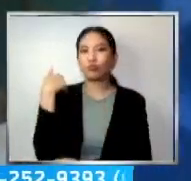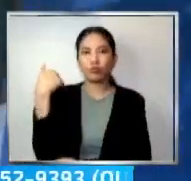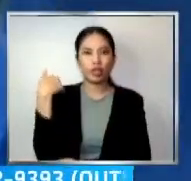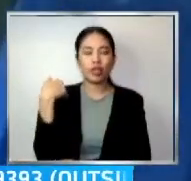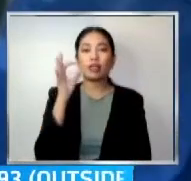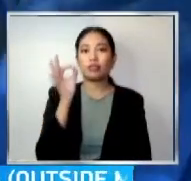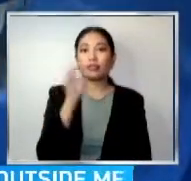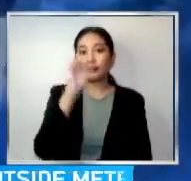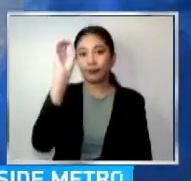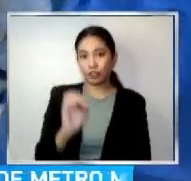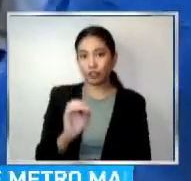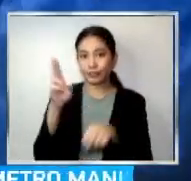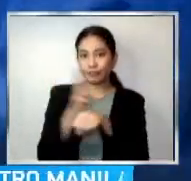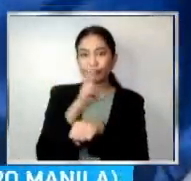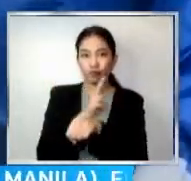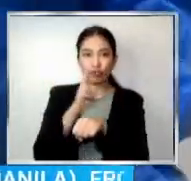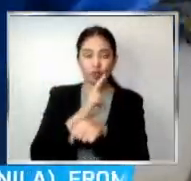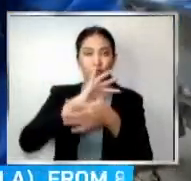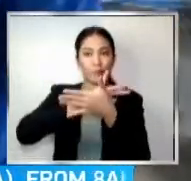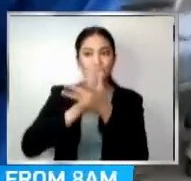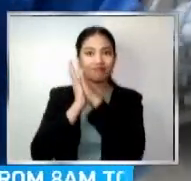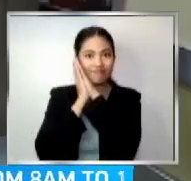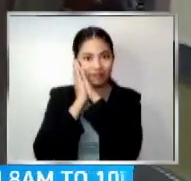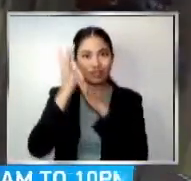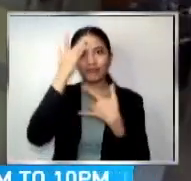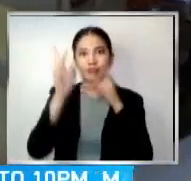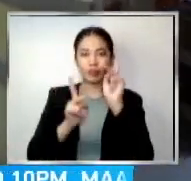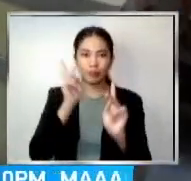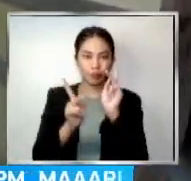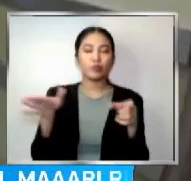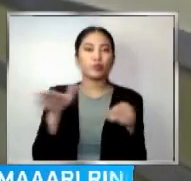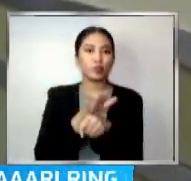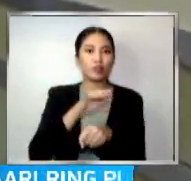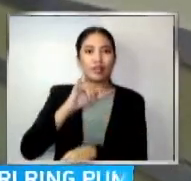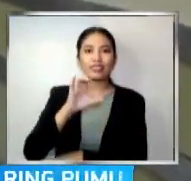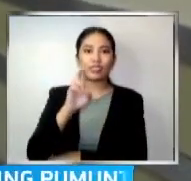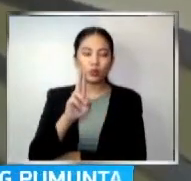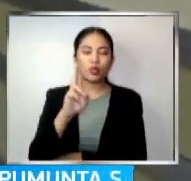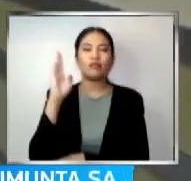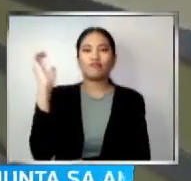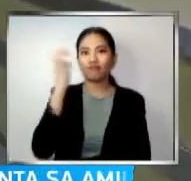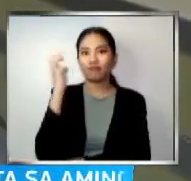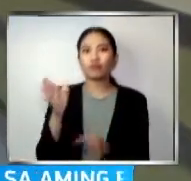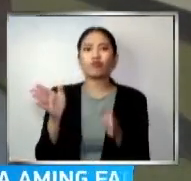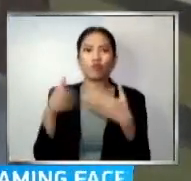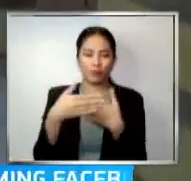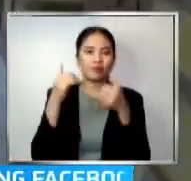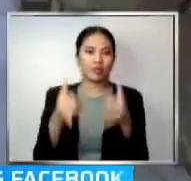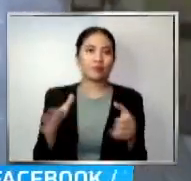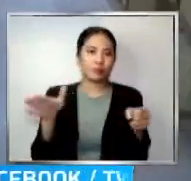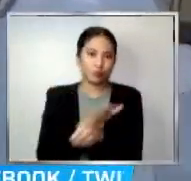kanilang COVID-dedicated beds. Puno pa rin ang ICU at ER. Nasa 80 pasyente ang naka-waitlist sa charity ward.